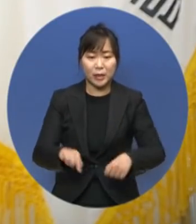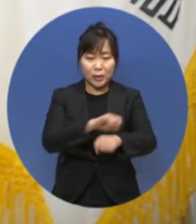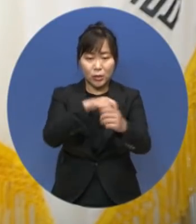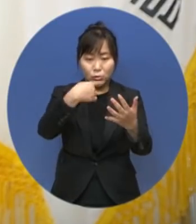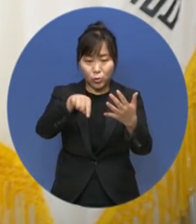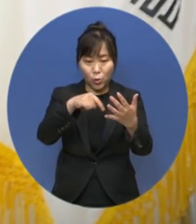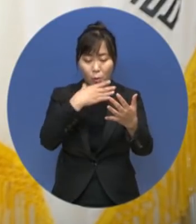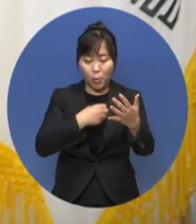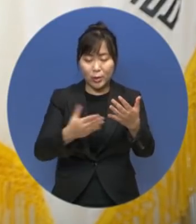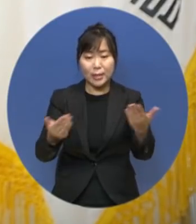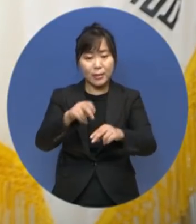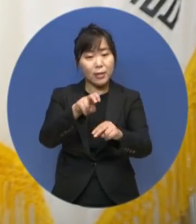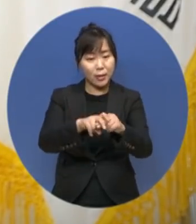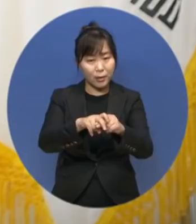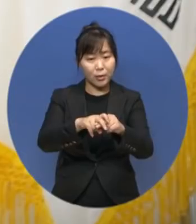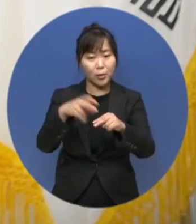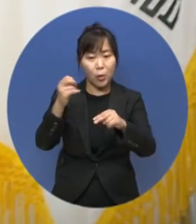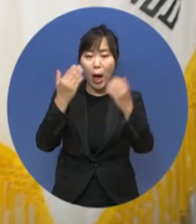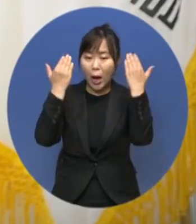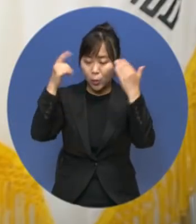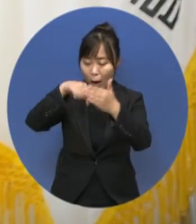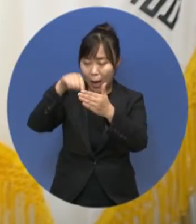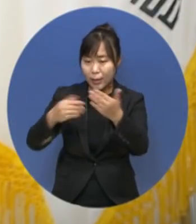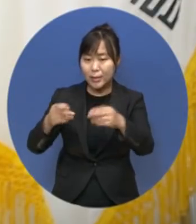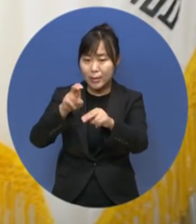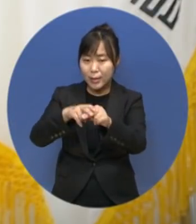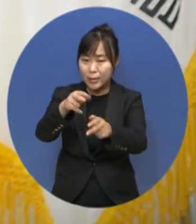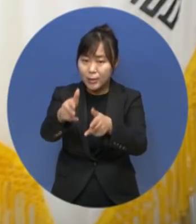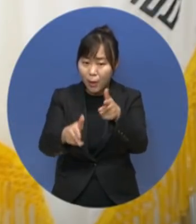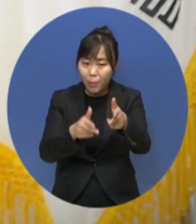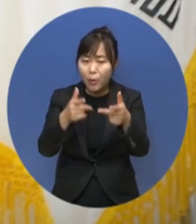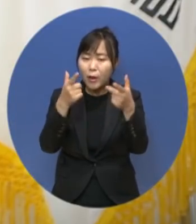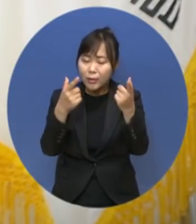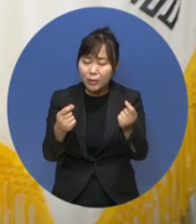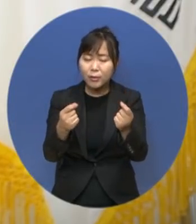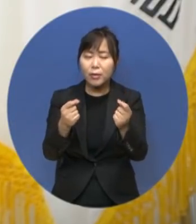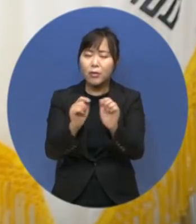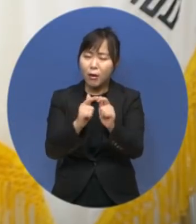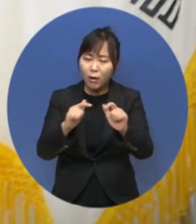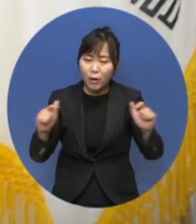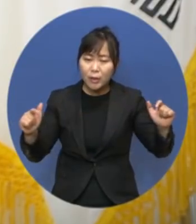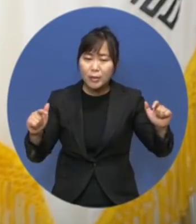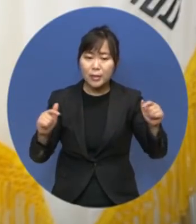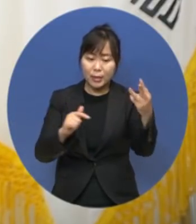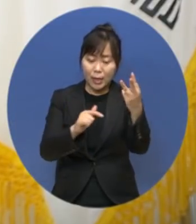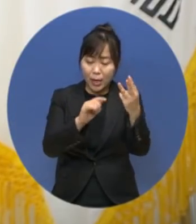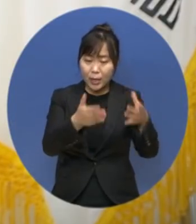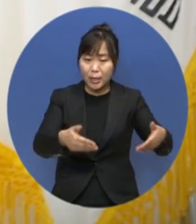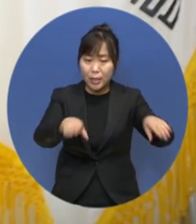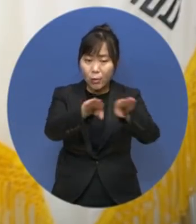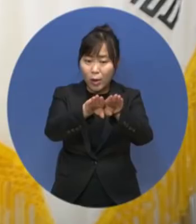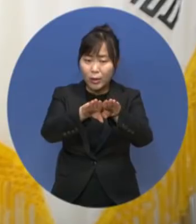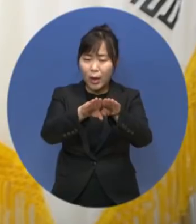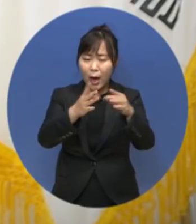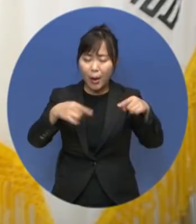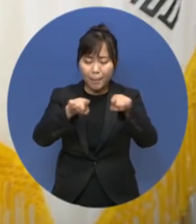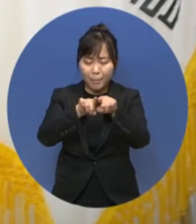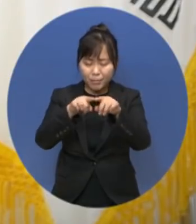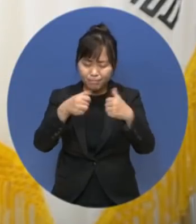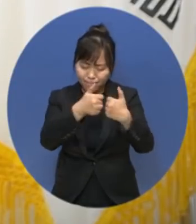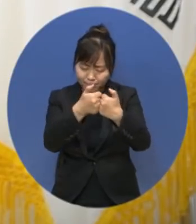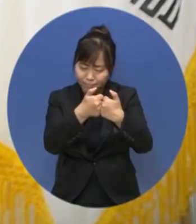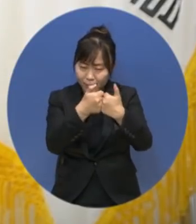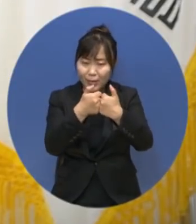특수교육 복지 일자리, 또 학교 내 일자리 사업 등과 같이 세 기관이 함께 머리를